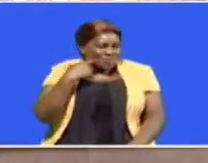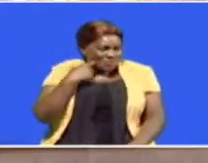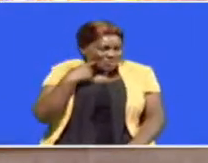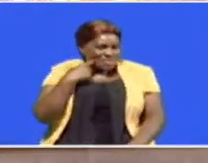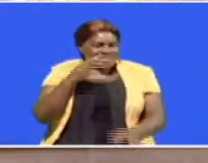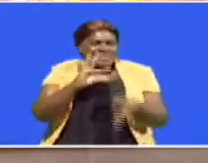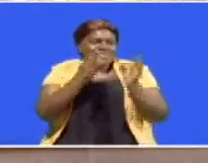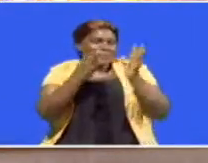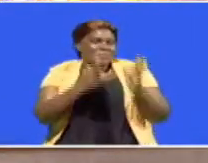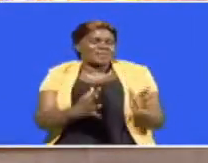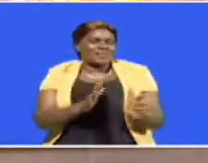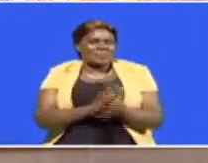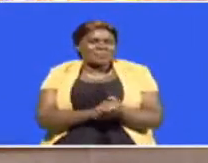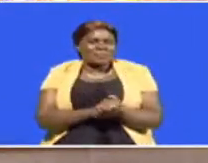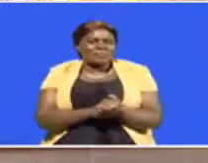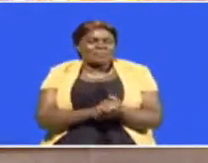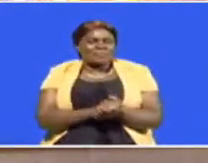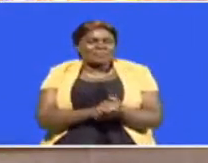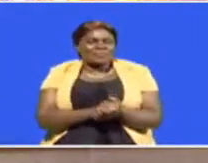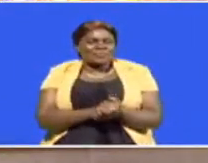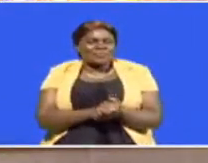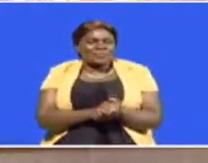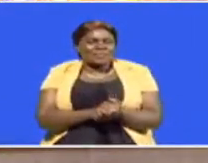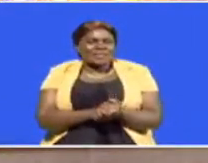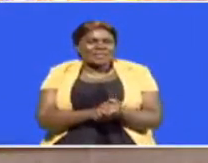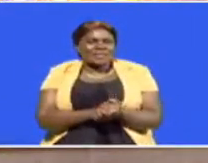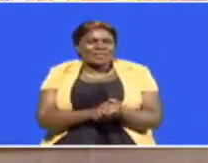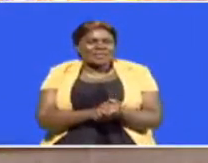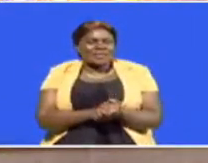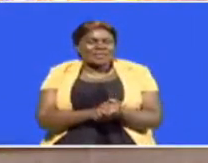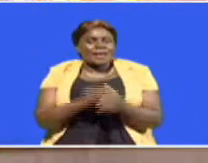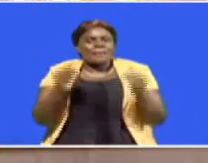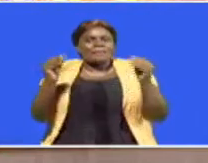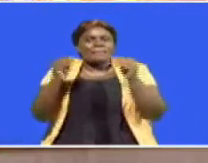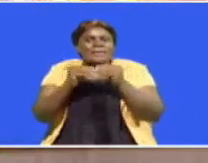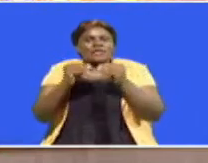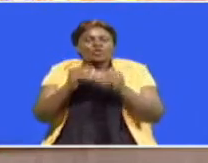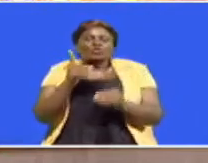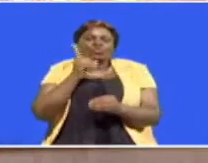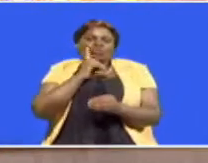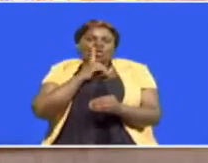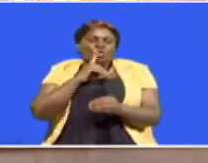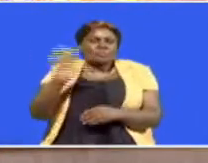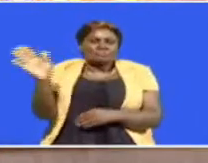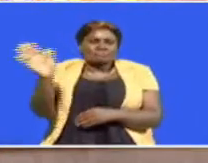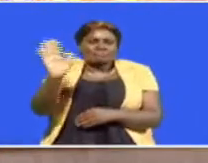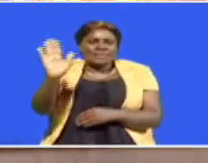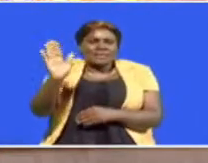amekuwa mkalimani wa taarifa hizi kwa lugha ya alama. Akiridhia Maulana, kesho pia ni siku.